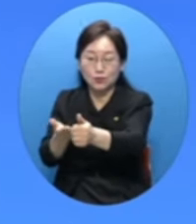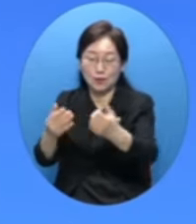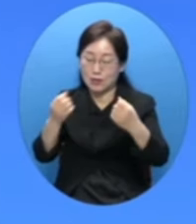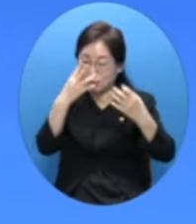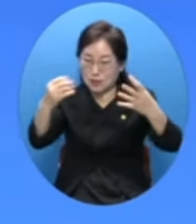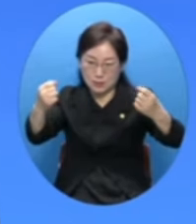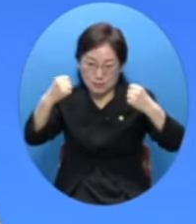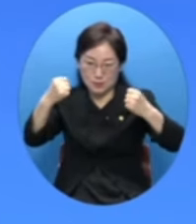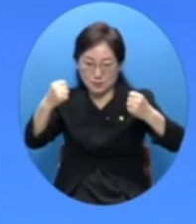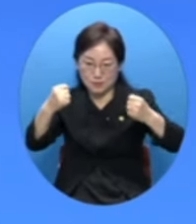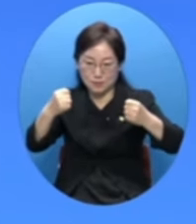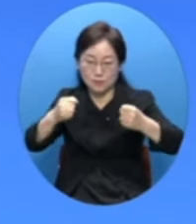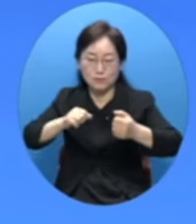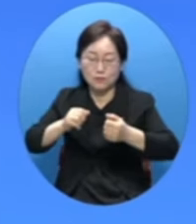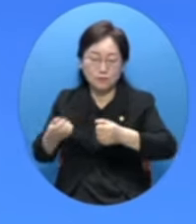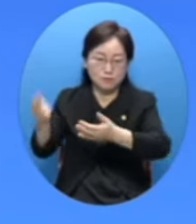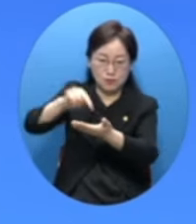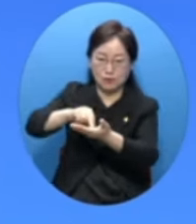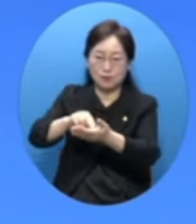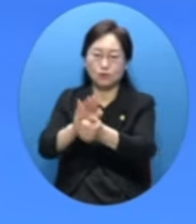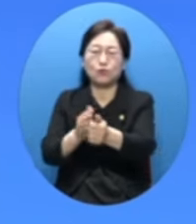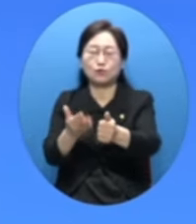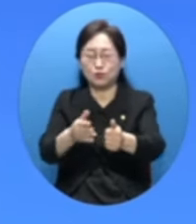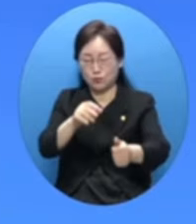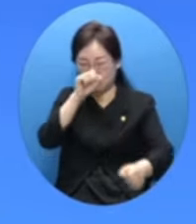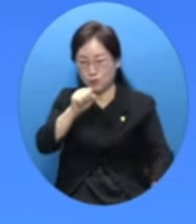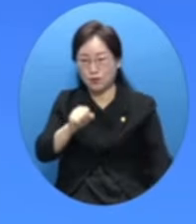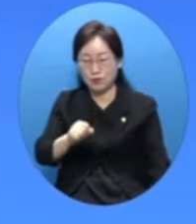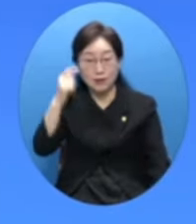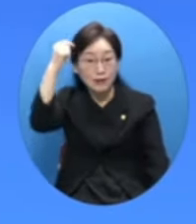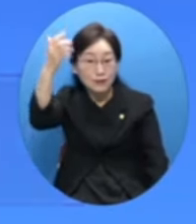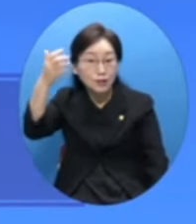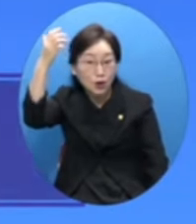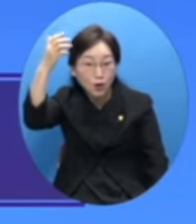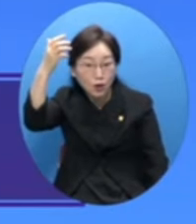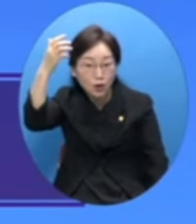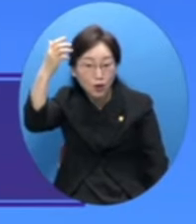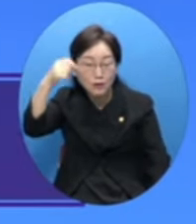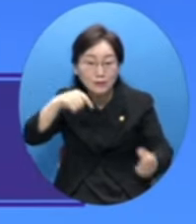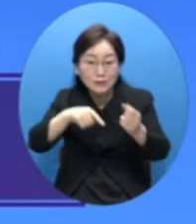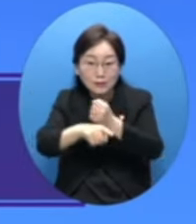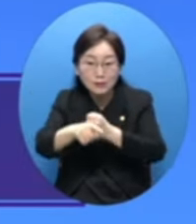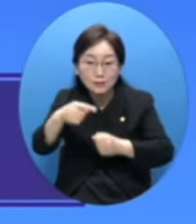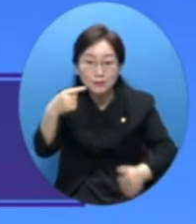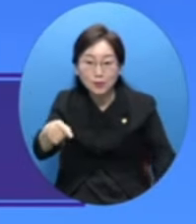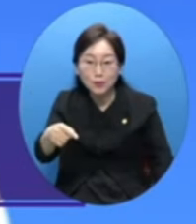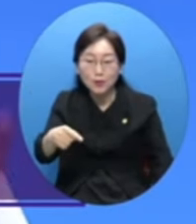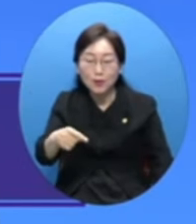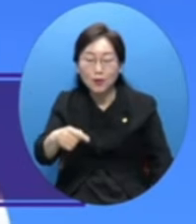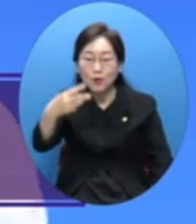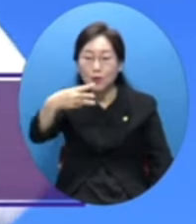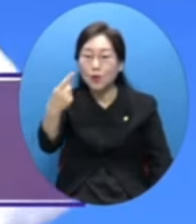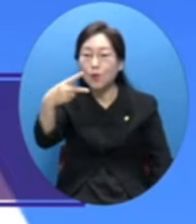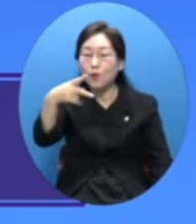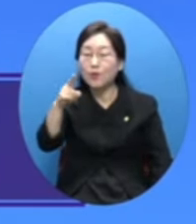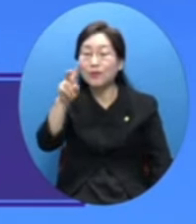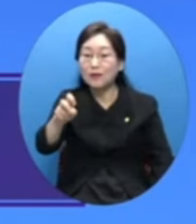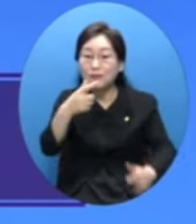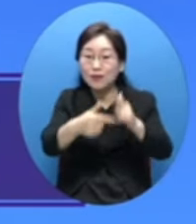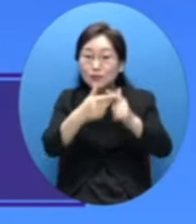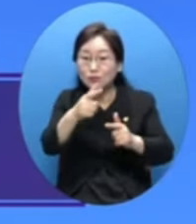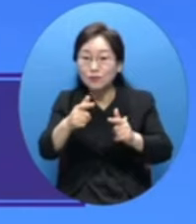얻도록 일어나게 만들어야 될 것입니다. 그런데 영적으로 보면 이 로뎀나무는 우리 영혼의 쉴 곳